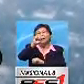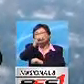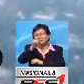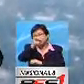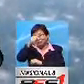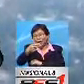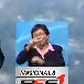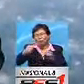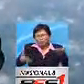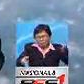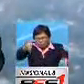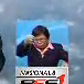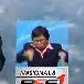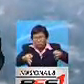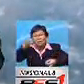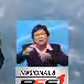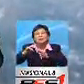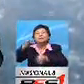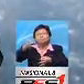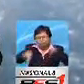jika Parlimen bersetuju.